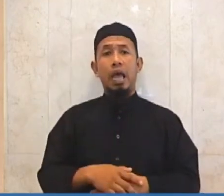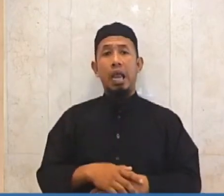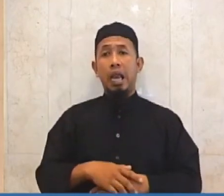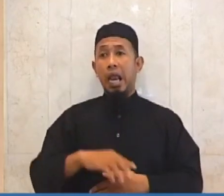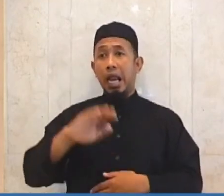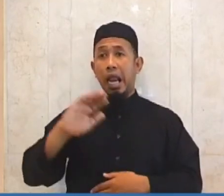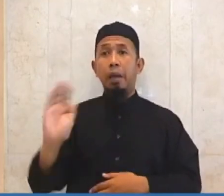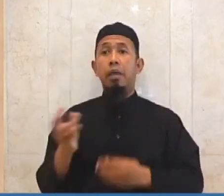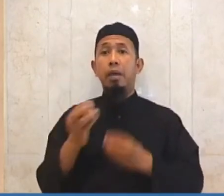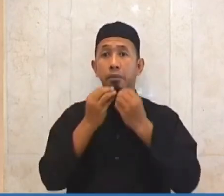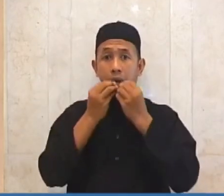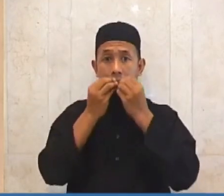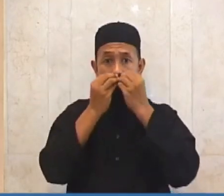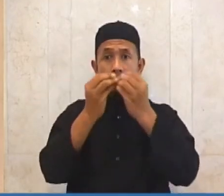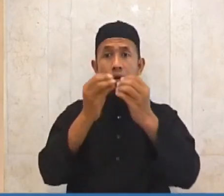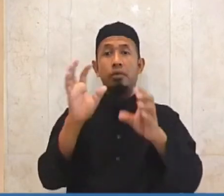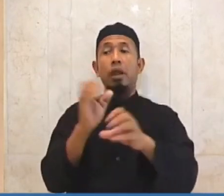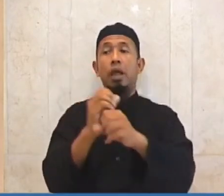mengatakan